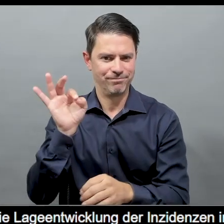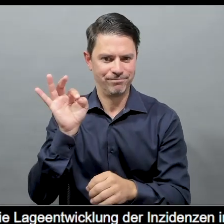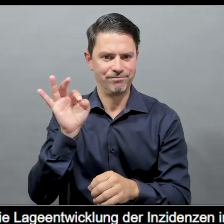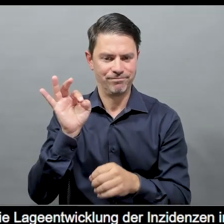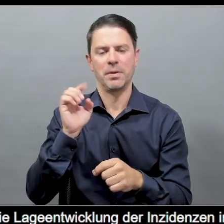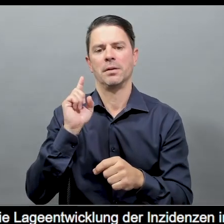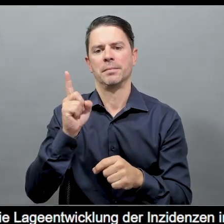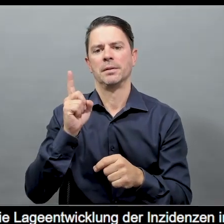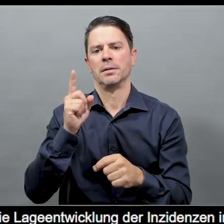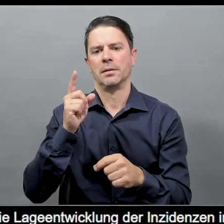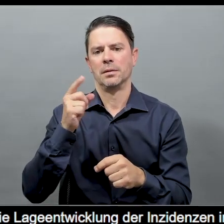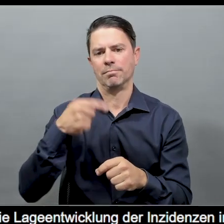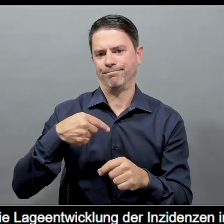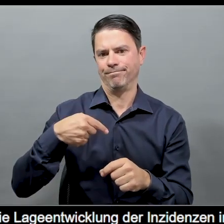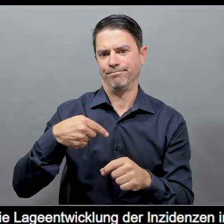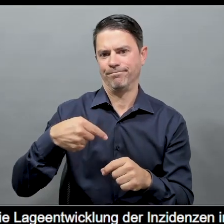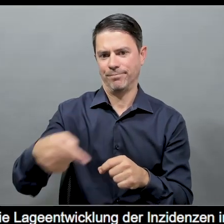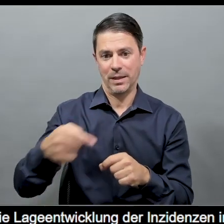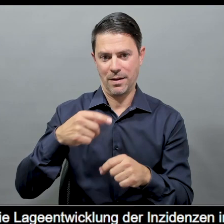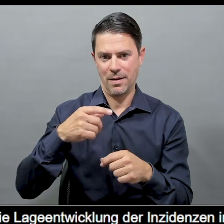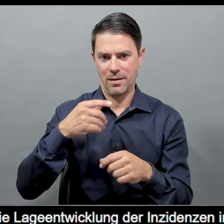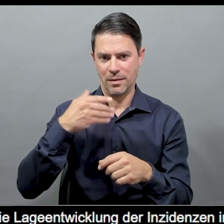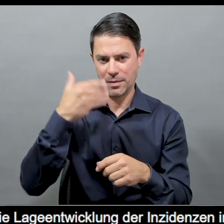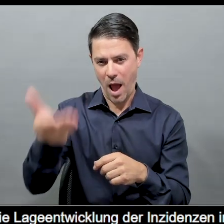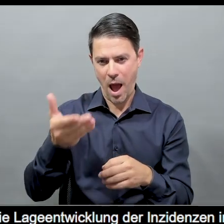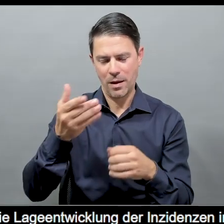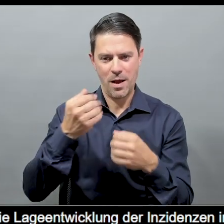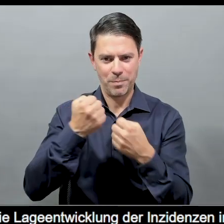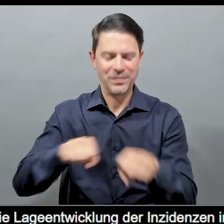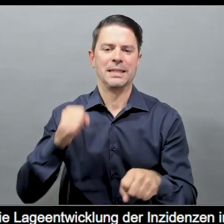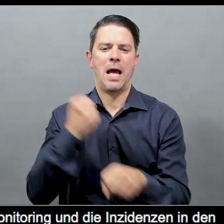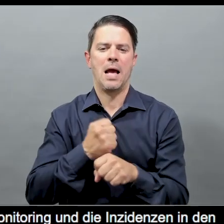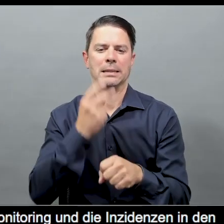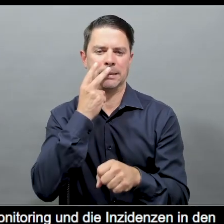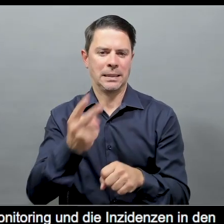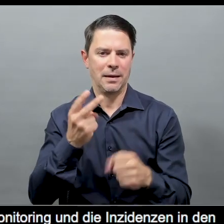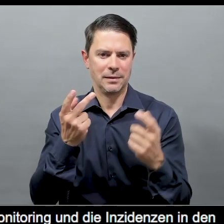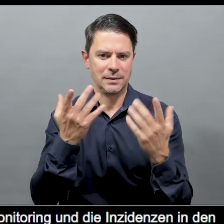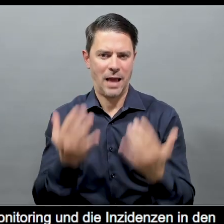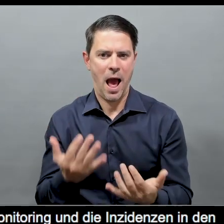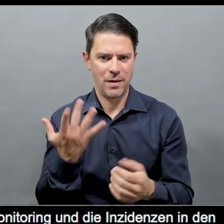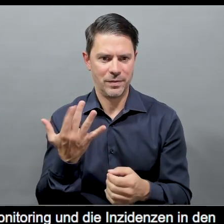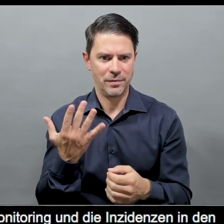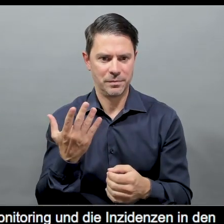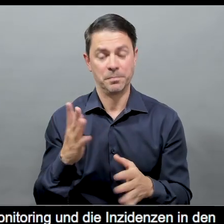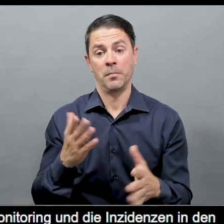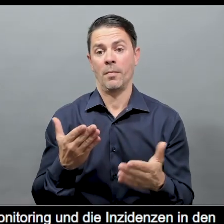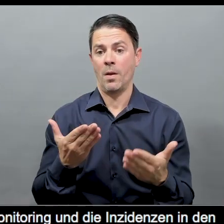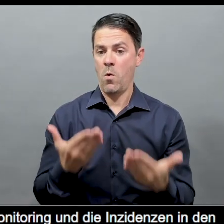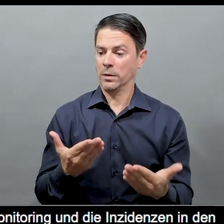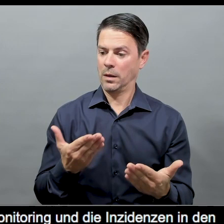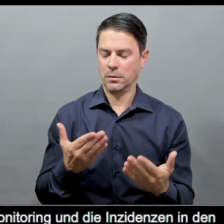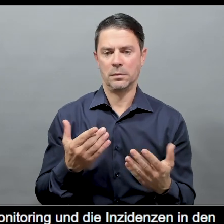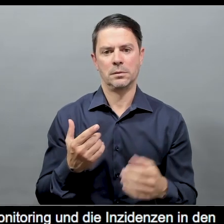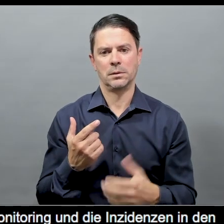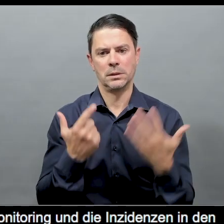-Hospitalisierung stand heute bei 869. Das war vor einer Woche bei 664.